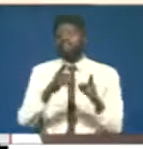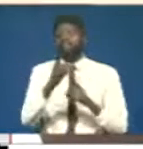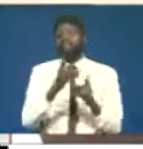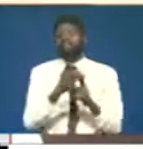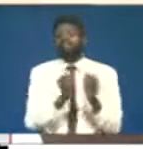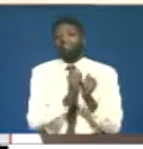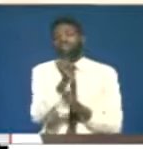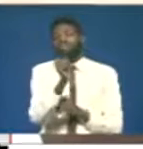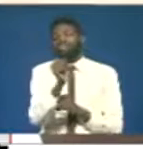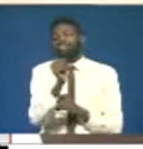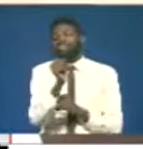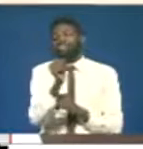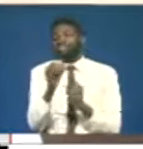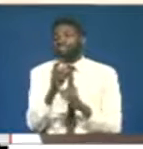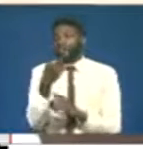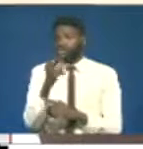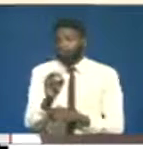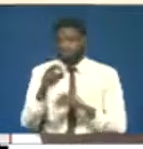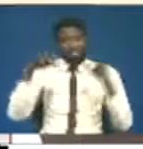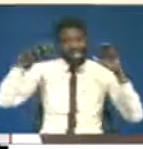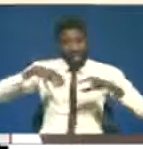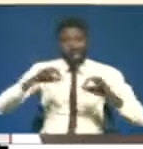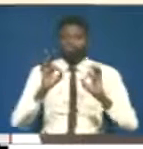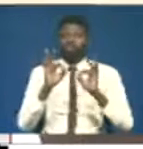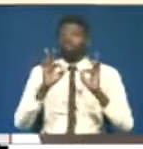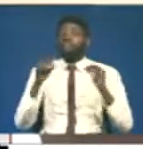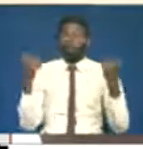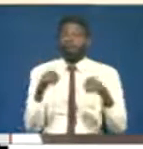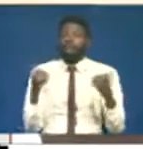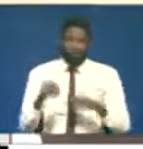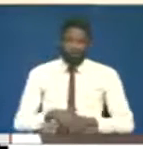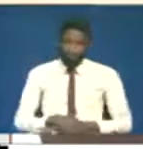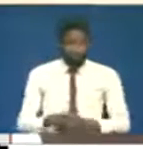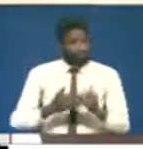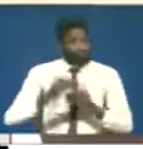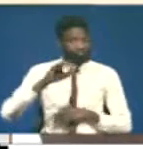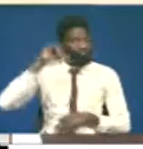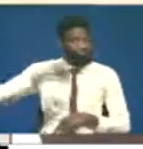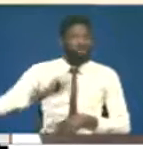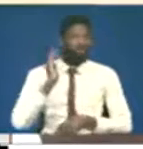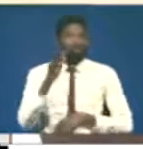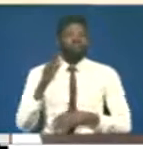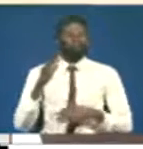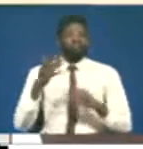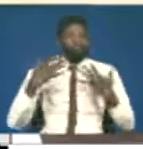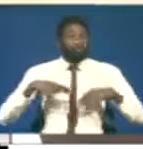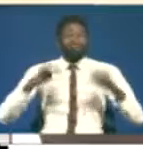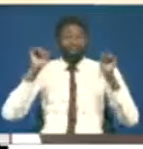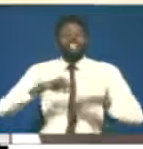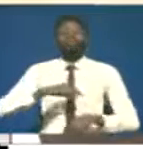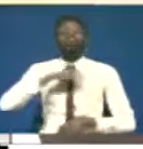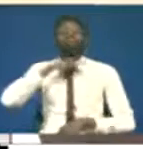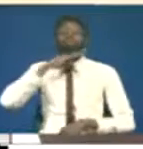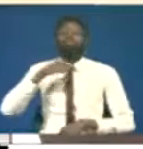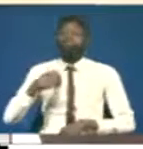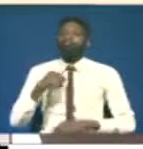20, bado nyesha mvua mazuri, mambo itakuwa mbaya. Kwa hivyo wananchi, watu wanaweza kufa. Kwa hivyo tunaomba